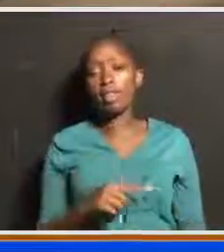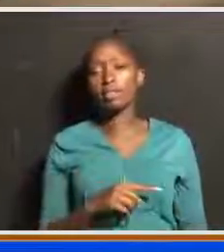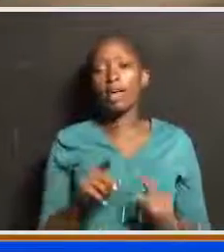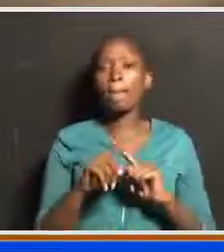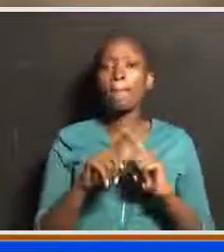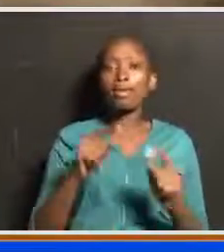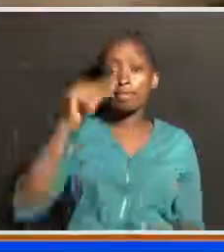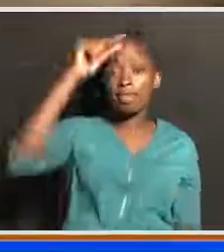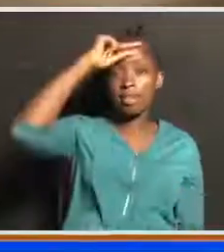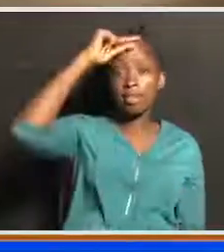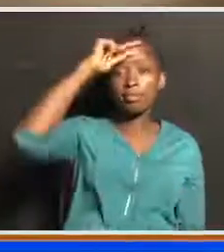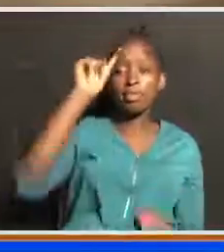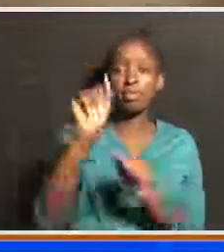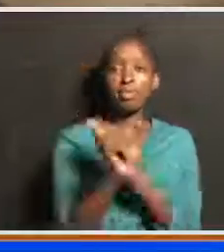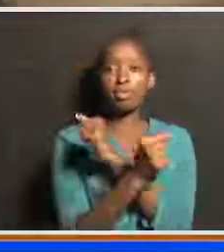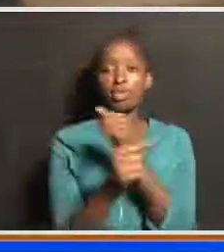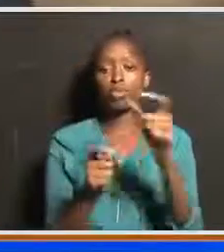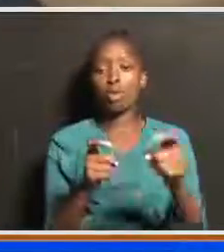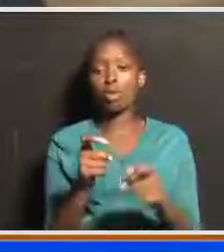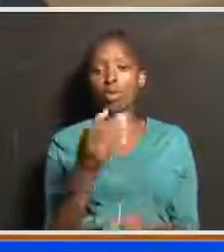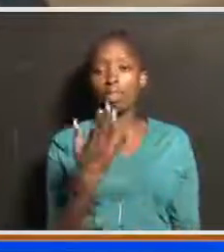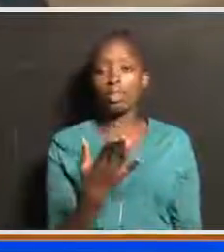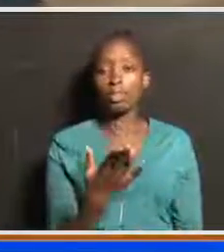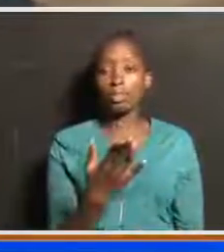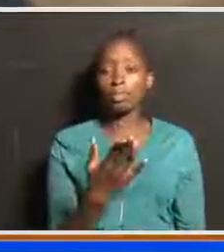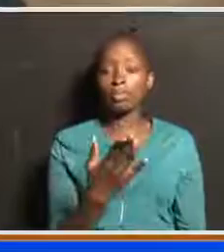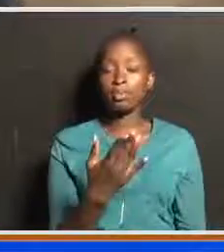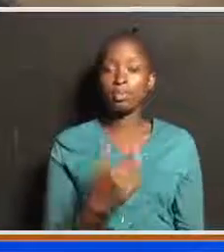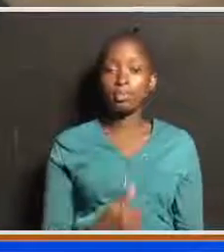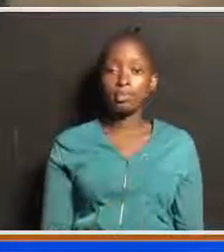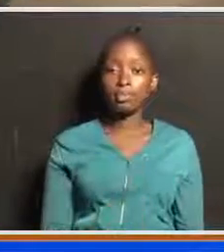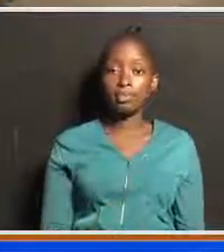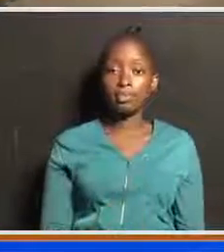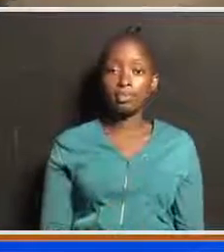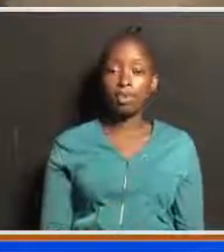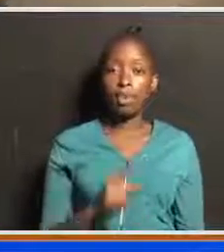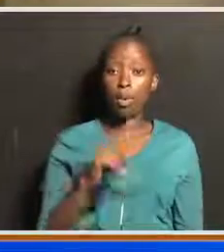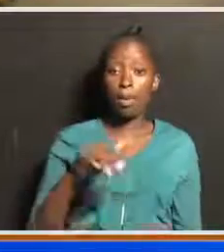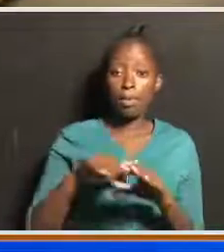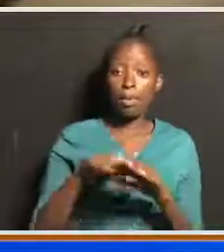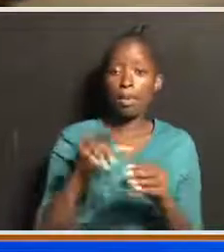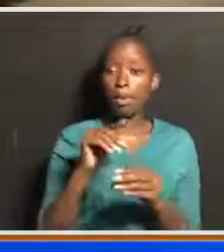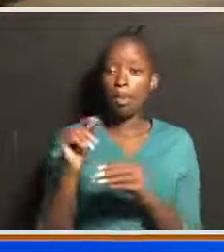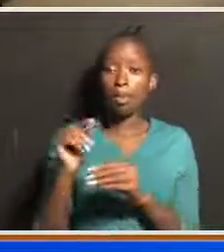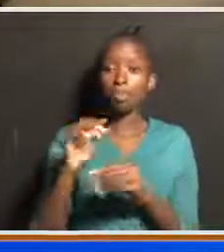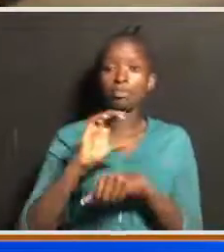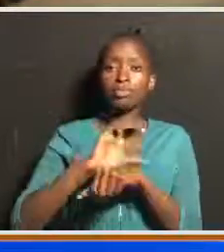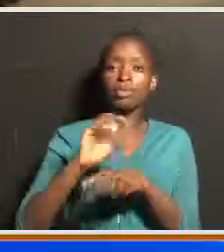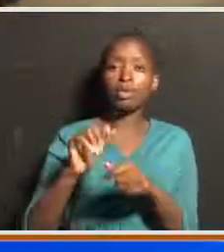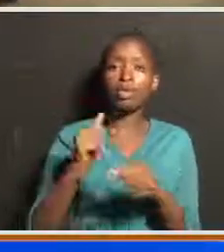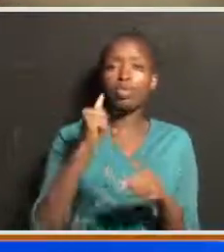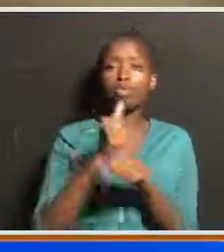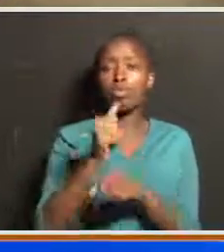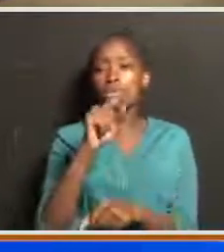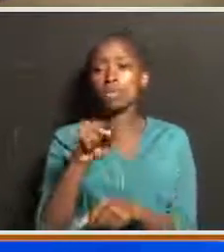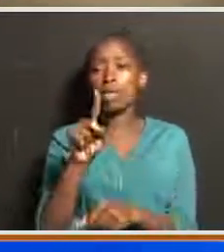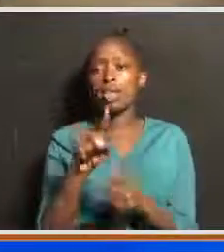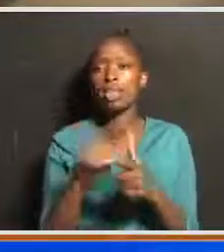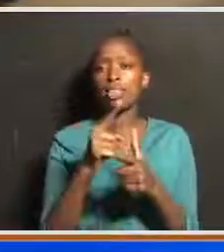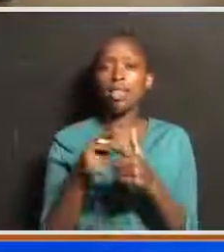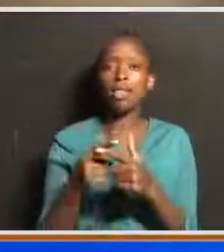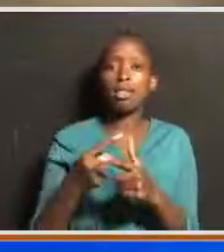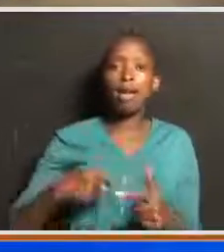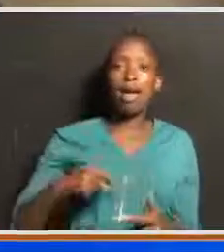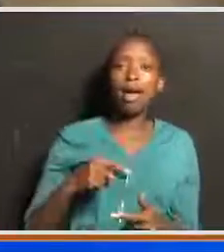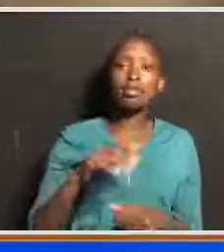serikali haiwezi kuregulate hao. Na kama mmoja, one of the members, member churches, wanafanya makosa, sisi wenyewe ndio tunaweza kuita